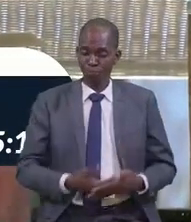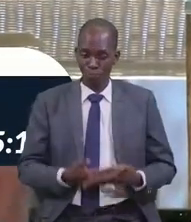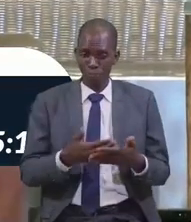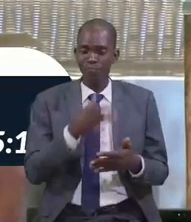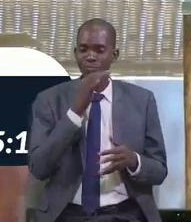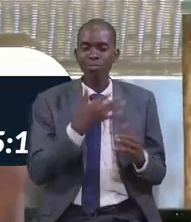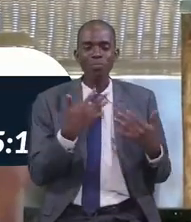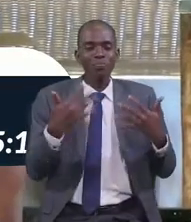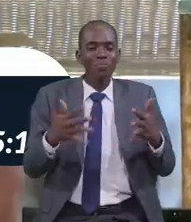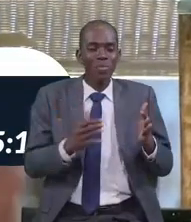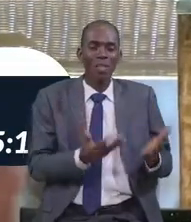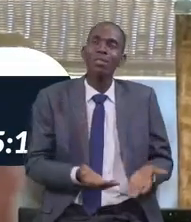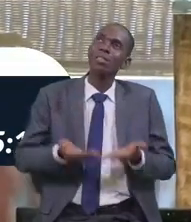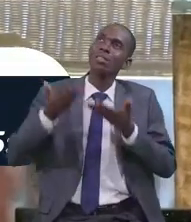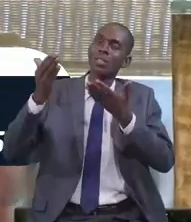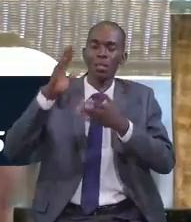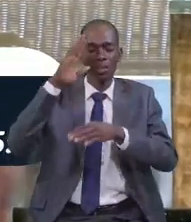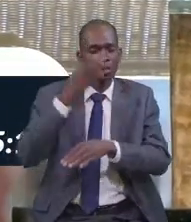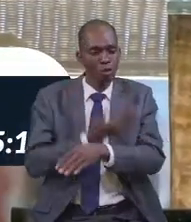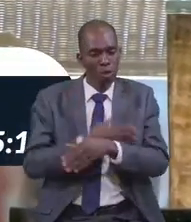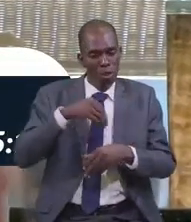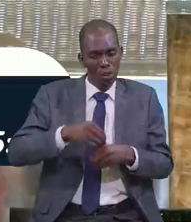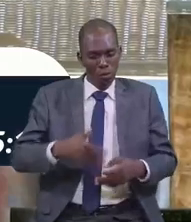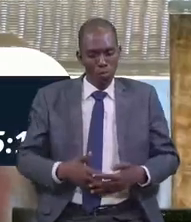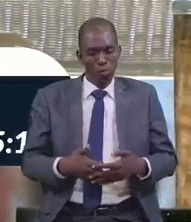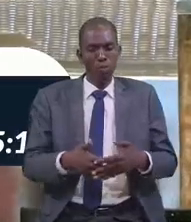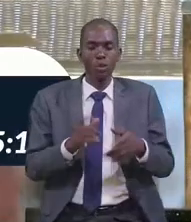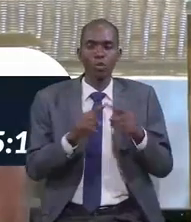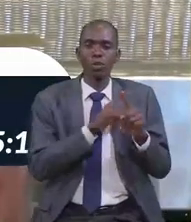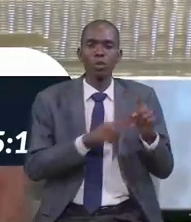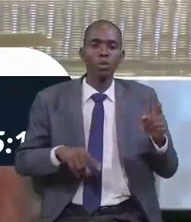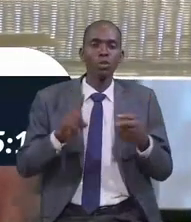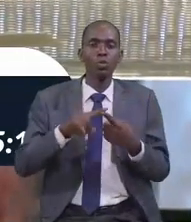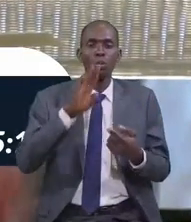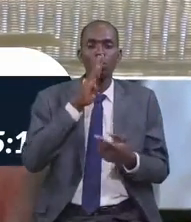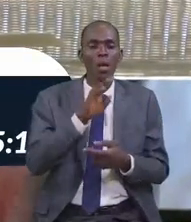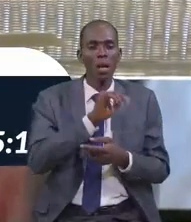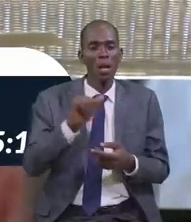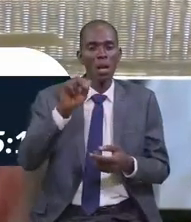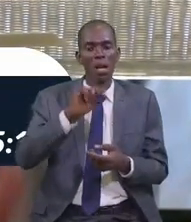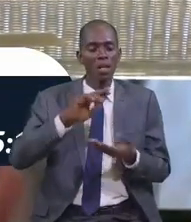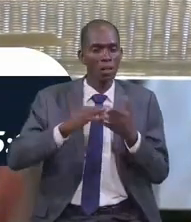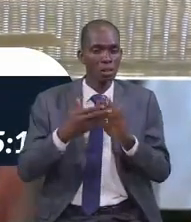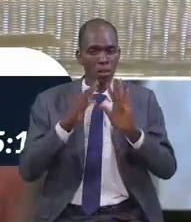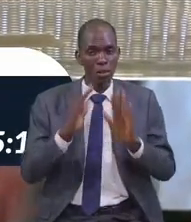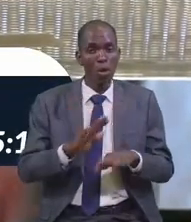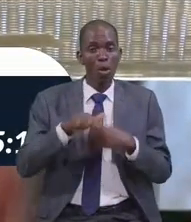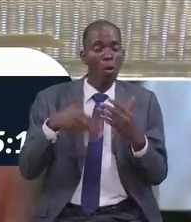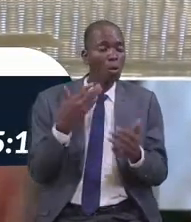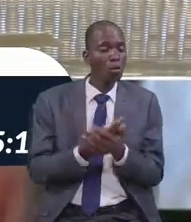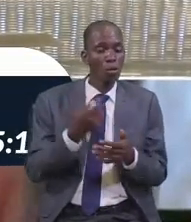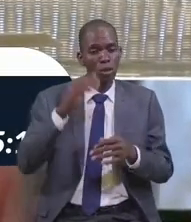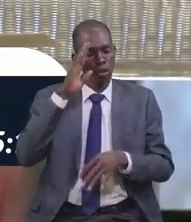l'accouchement. Il a été consacré en tant que Nazaréen. Oui, les fils d'Eli étaient là, ils faisaient des